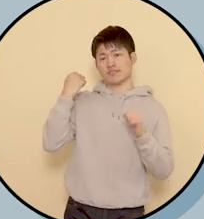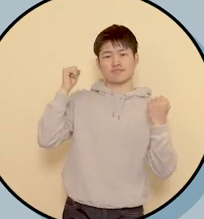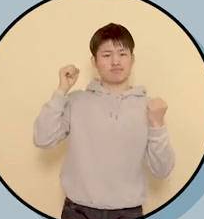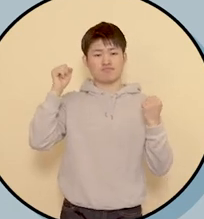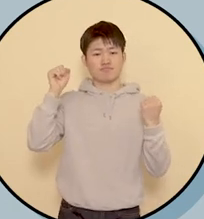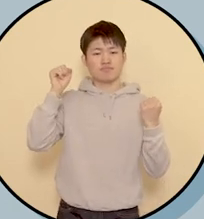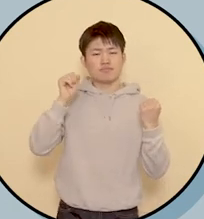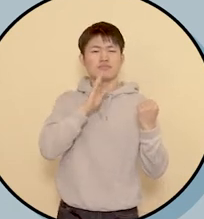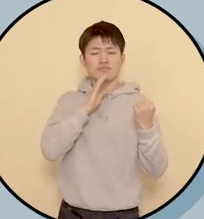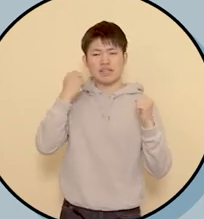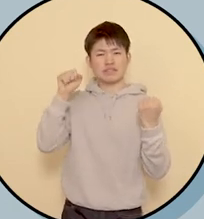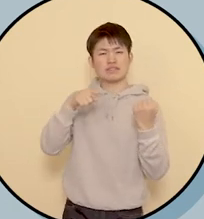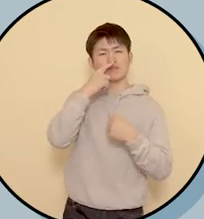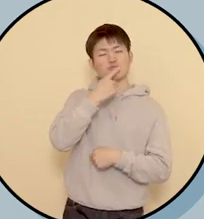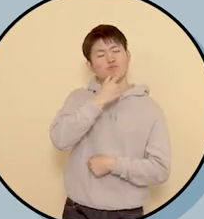ども、